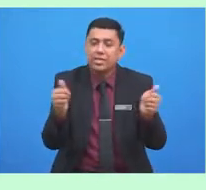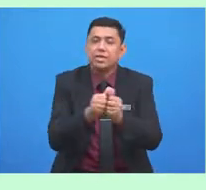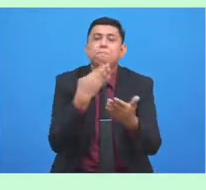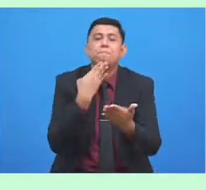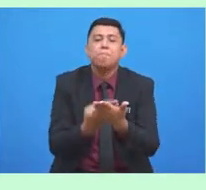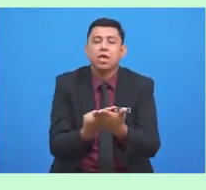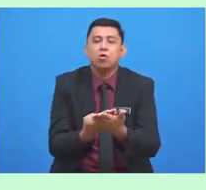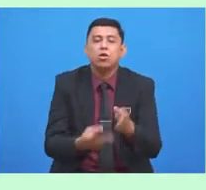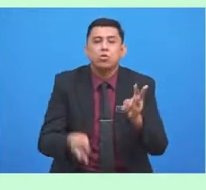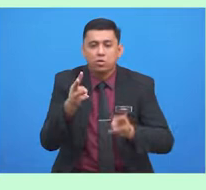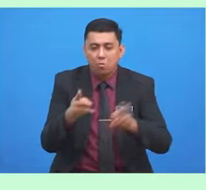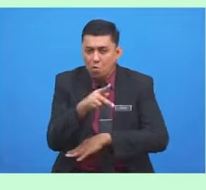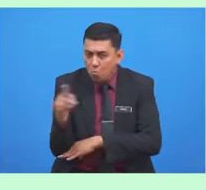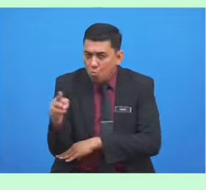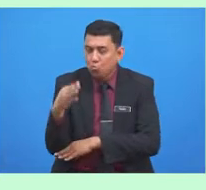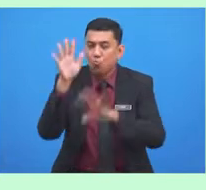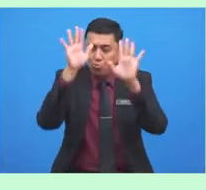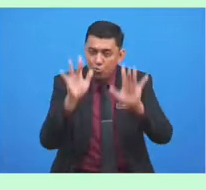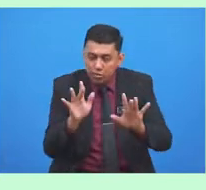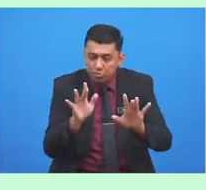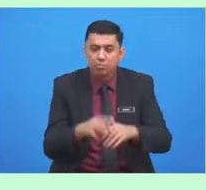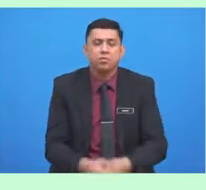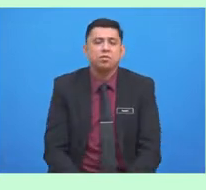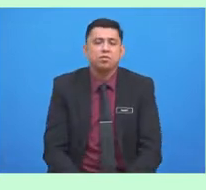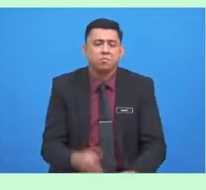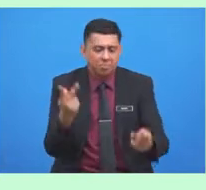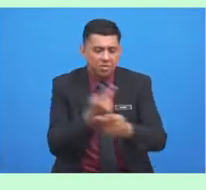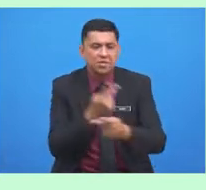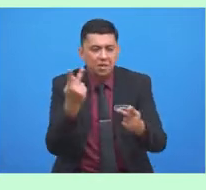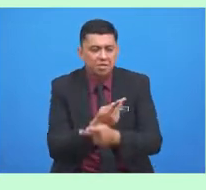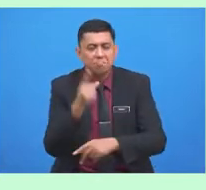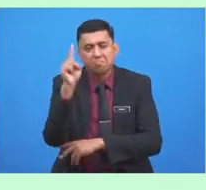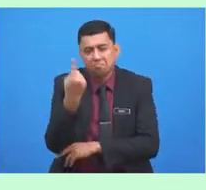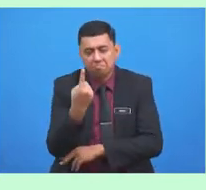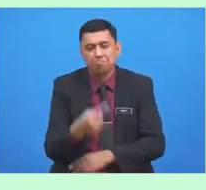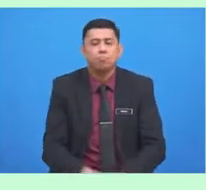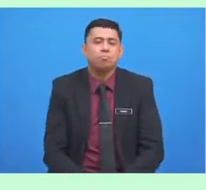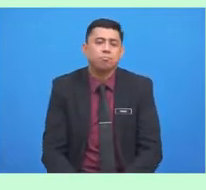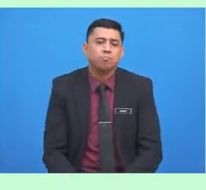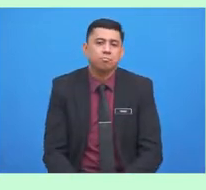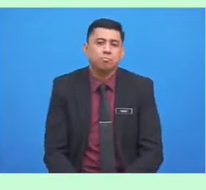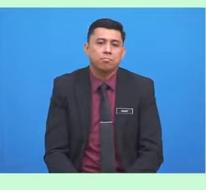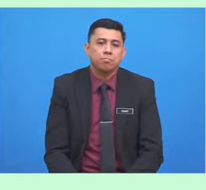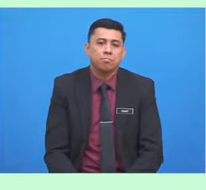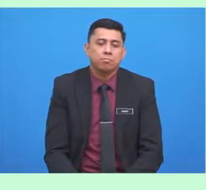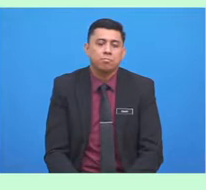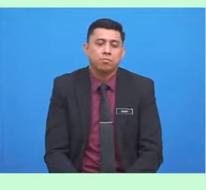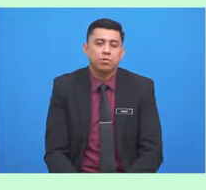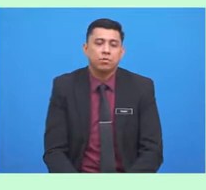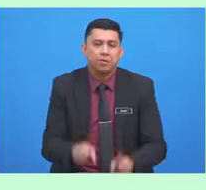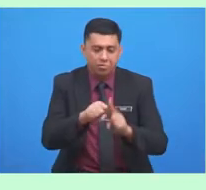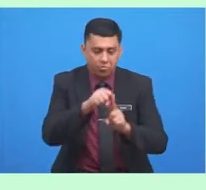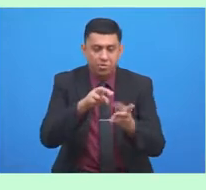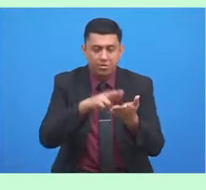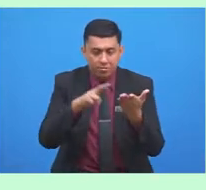baik. Walaupun hujan yang turun sekali-sekala adalah lebat. Di kawasan suhu